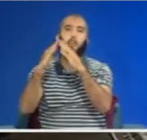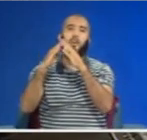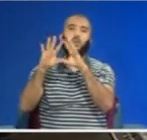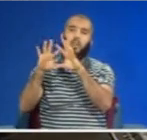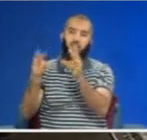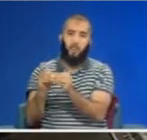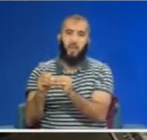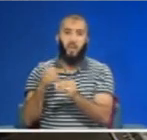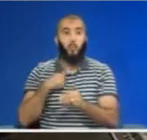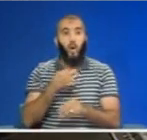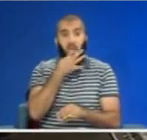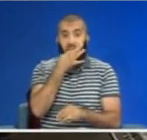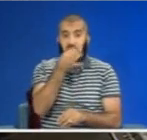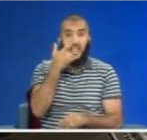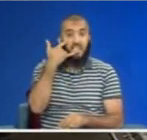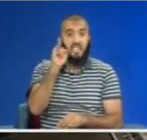للدار.